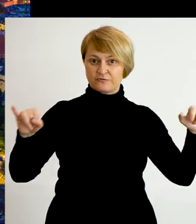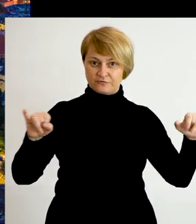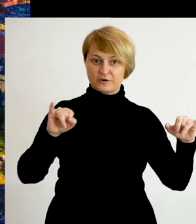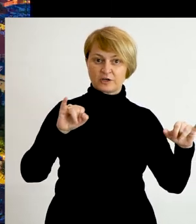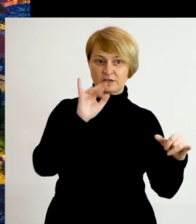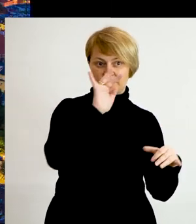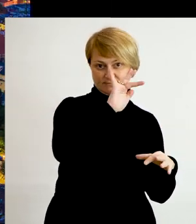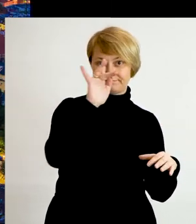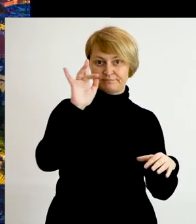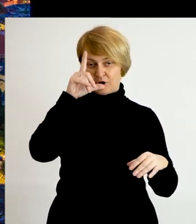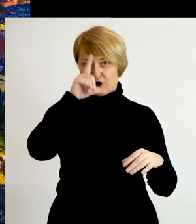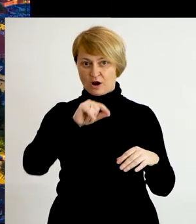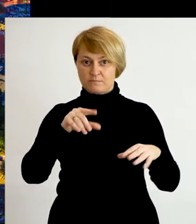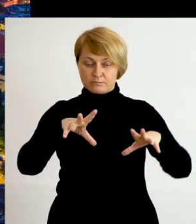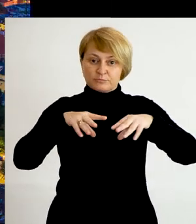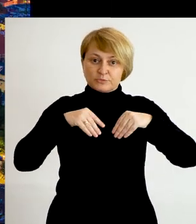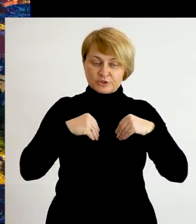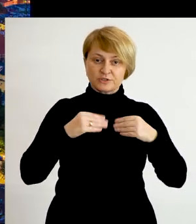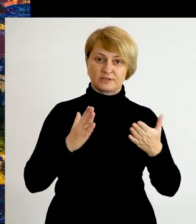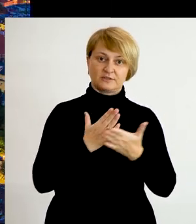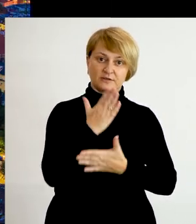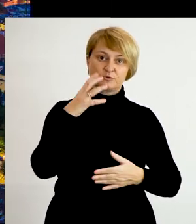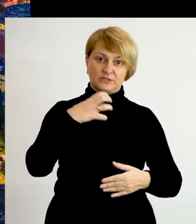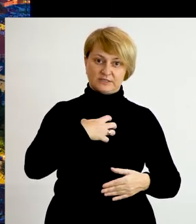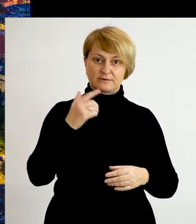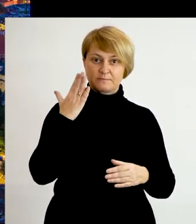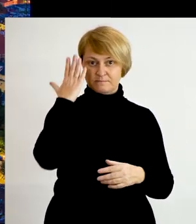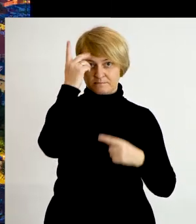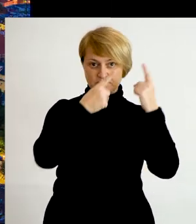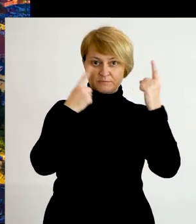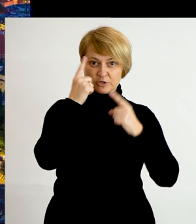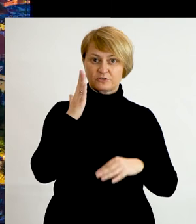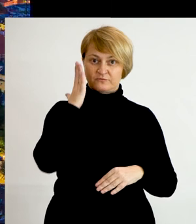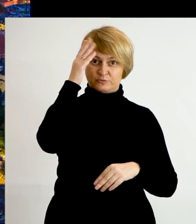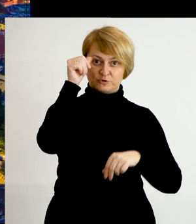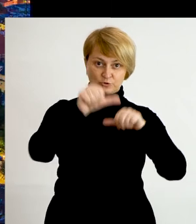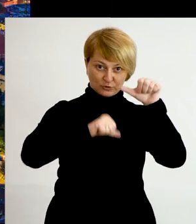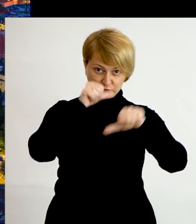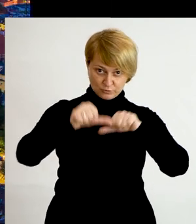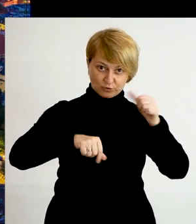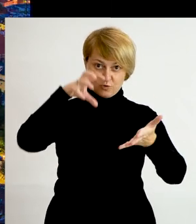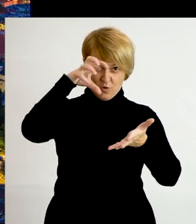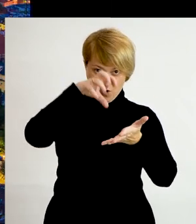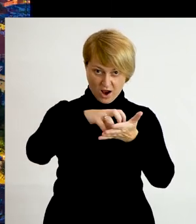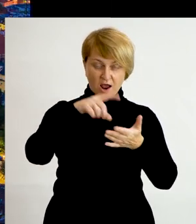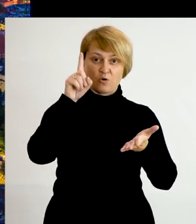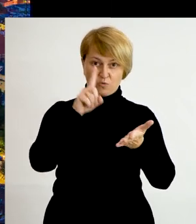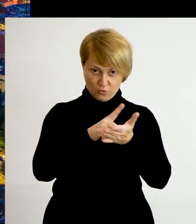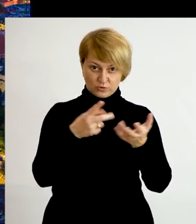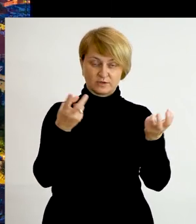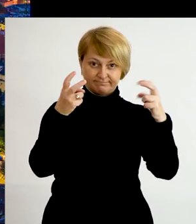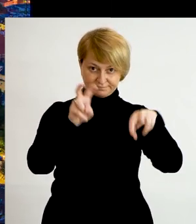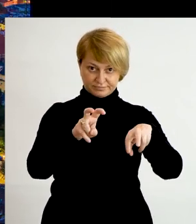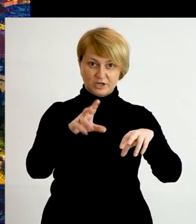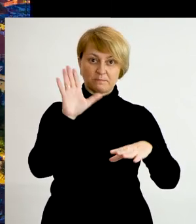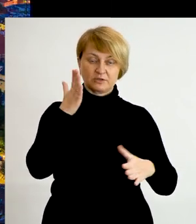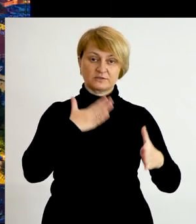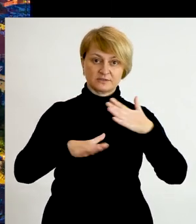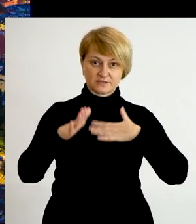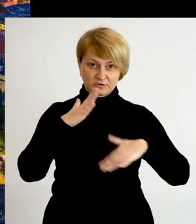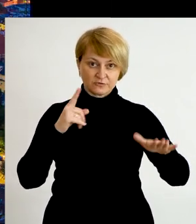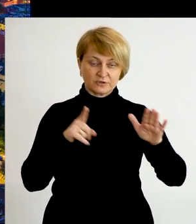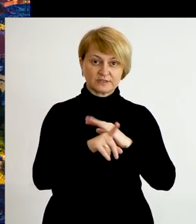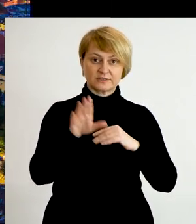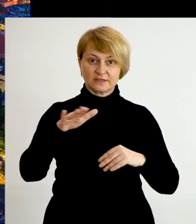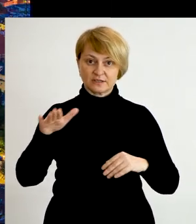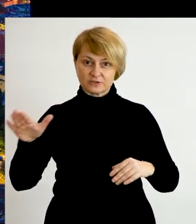paru innych punktach, zaakceptowana przez dyrekcję i myślę, że w przyszłym roku tą halę uda się postawić i będzie ona cieszyć dzieci,